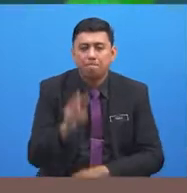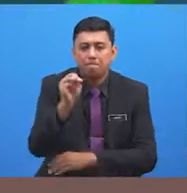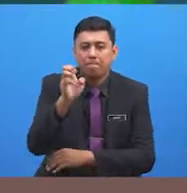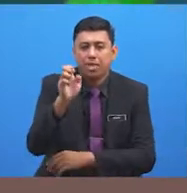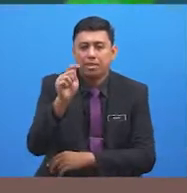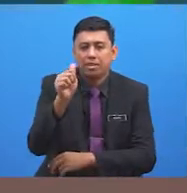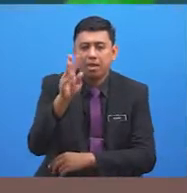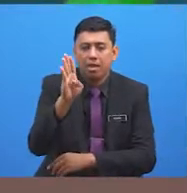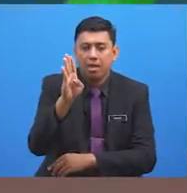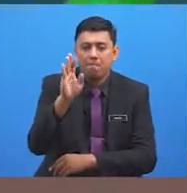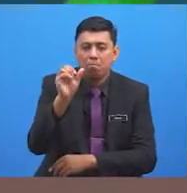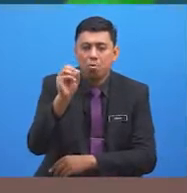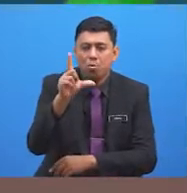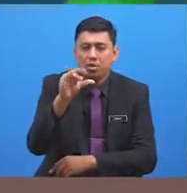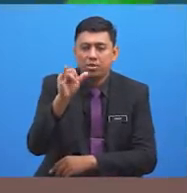metabolisme tubuh.